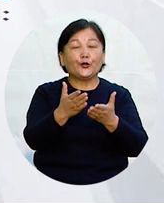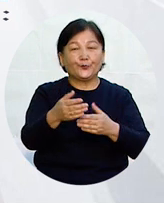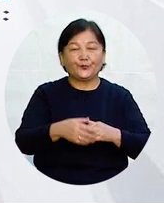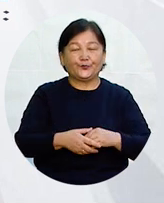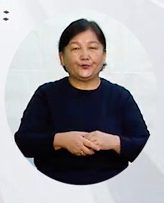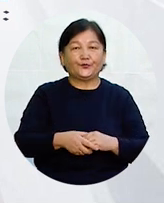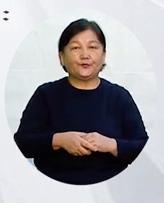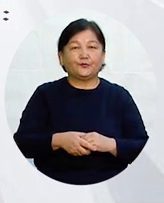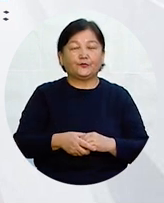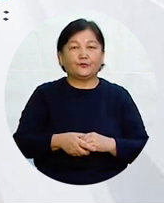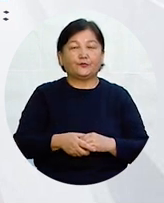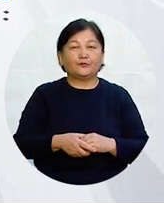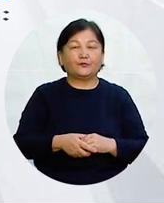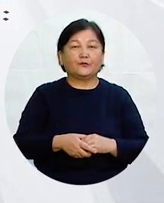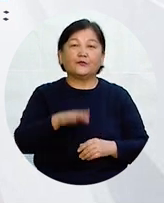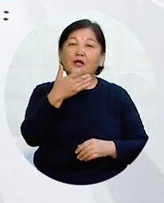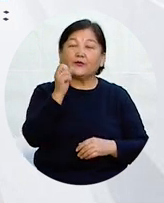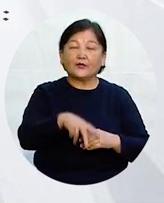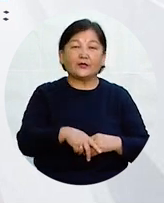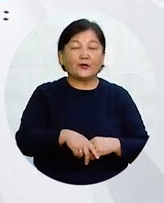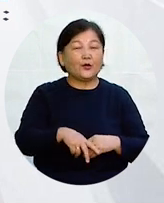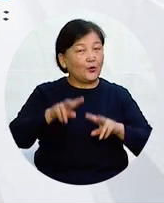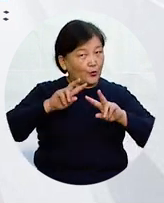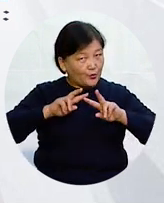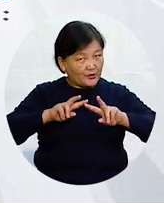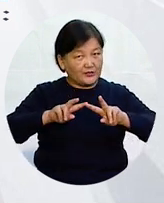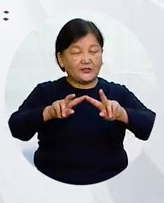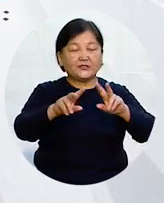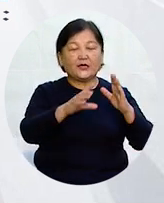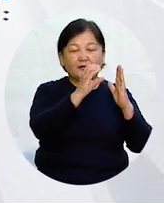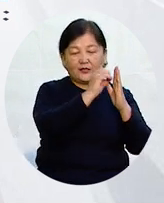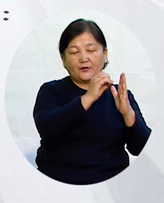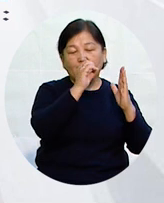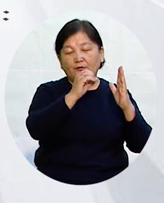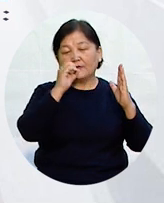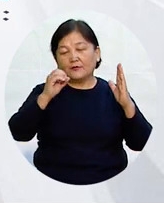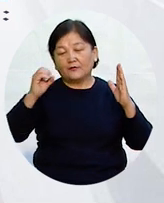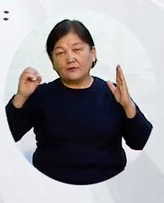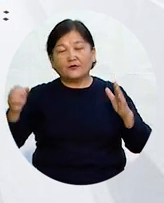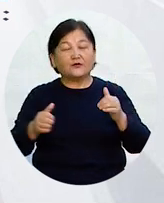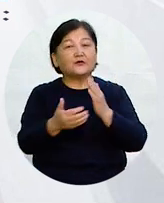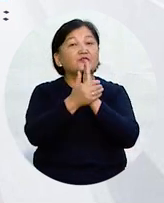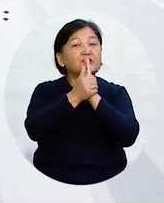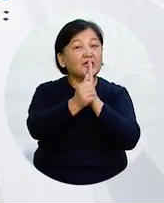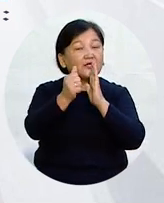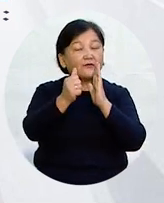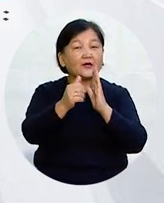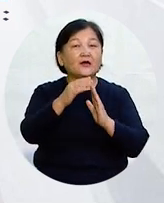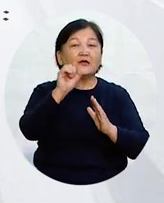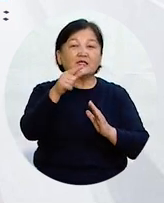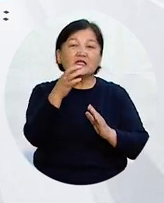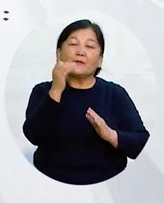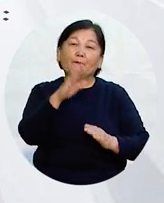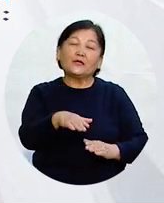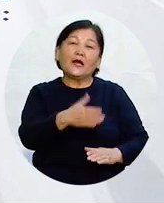байна. Тэгүүд үргэлжилсээр. Чадвар, сахилга бат,